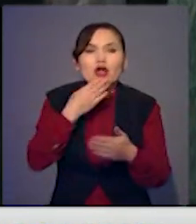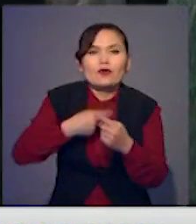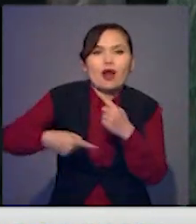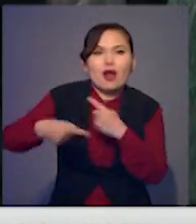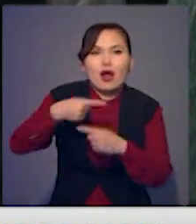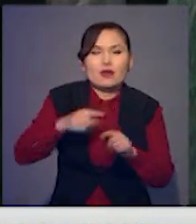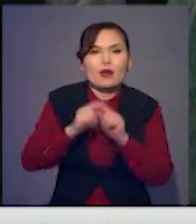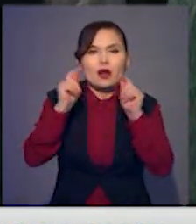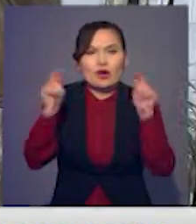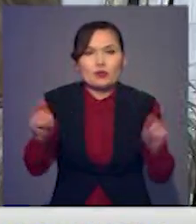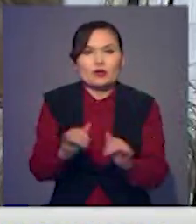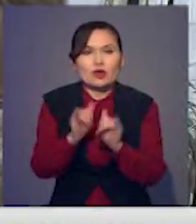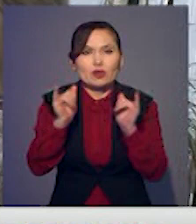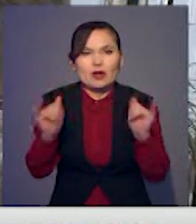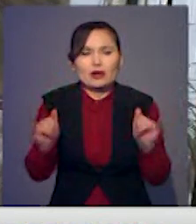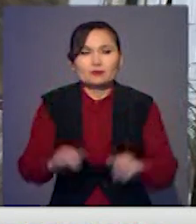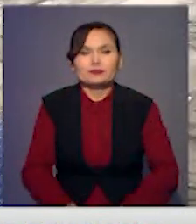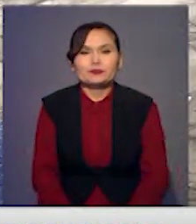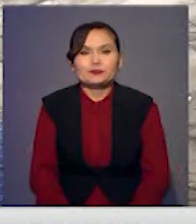кәсіпкерлердің қаржы айналымы ұлғайған.